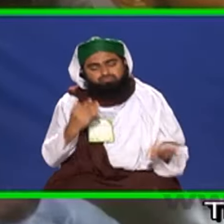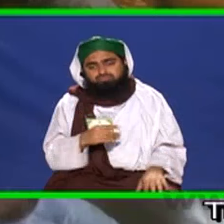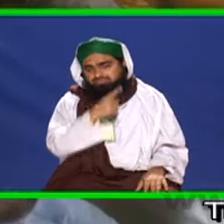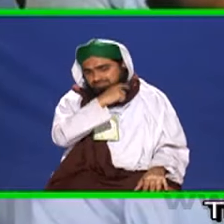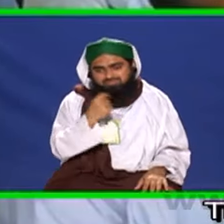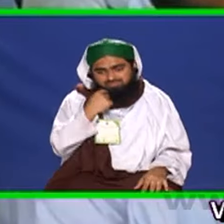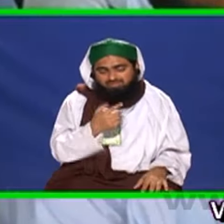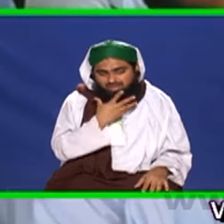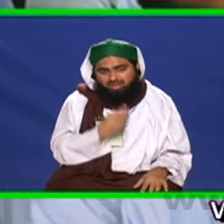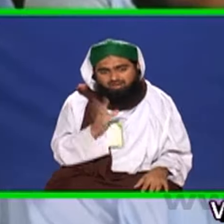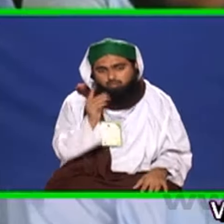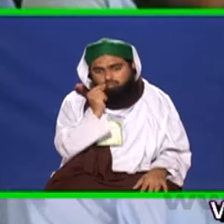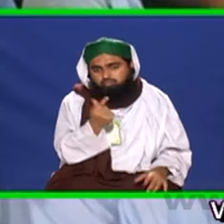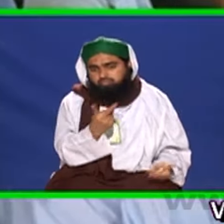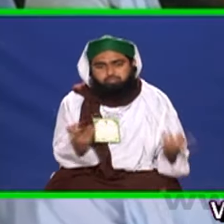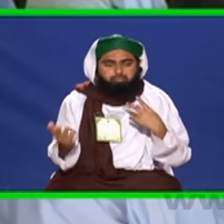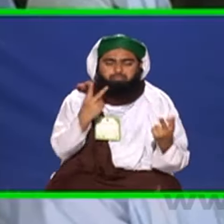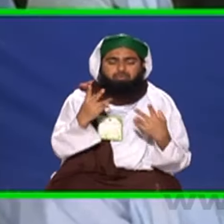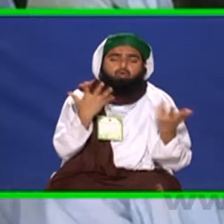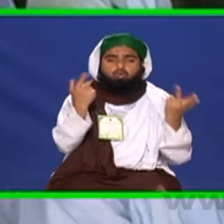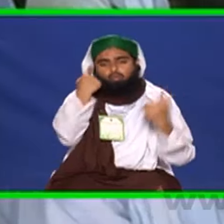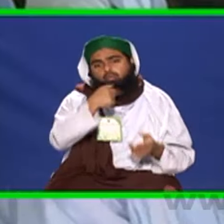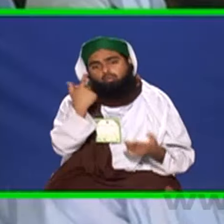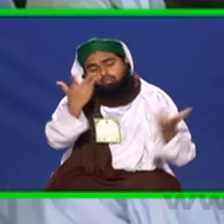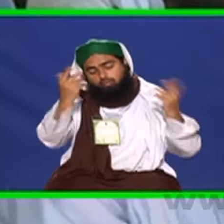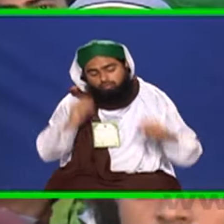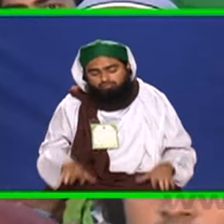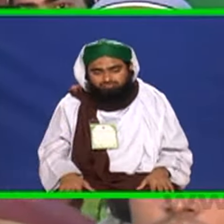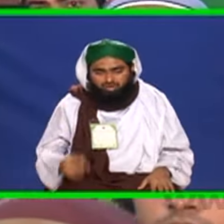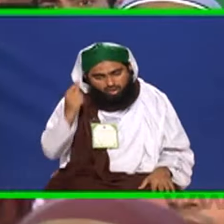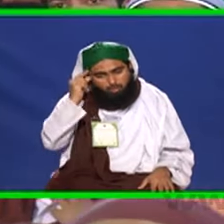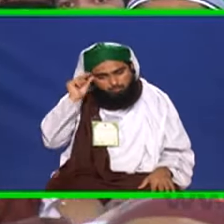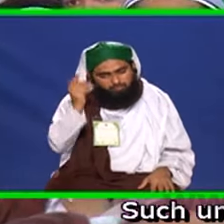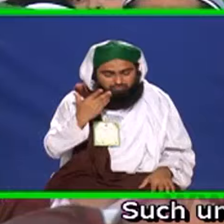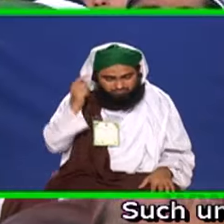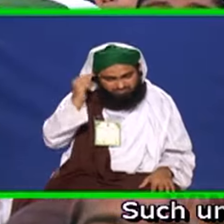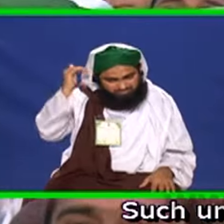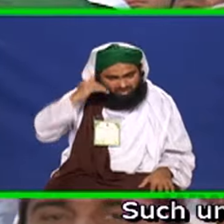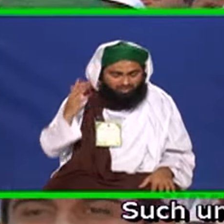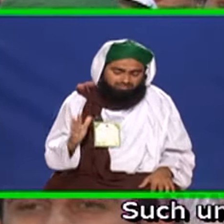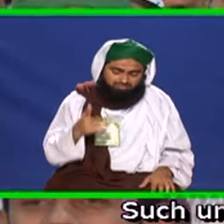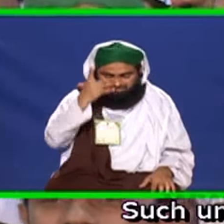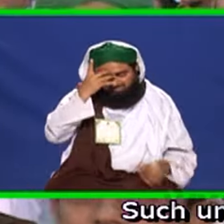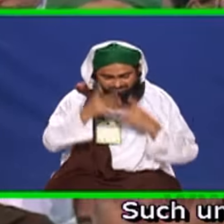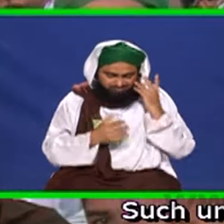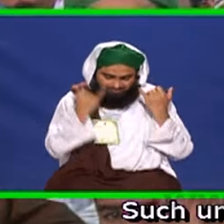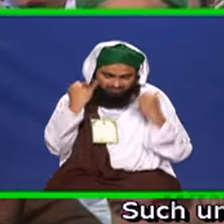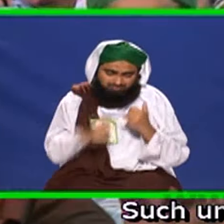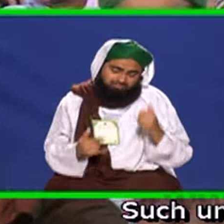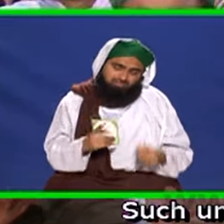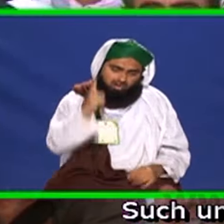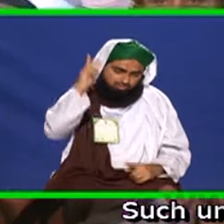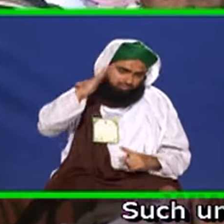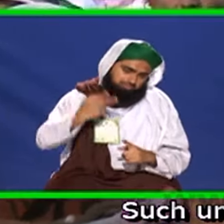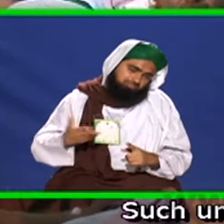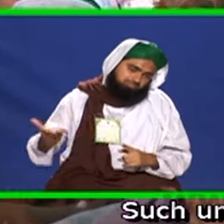سے بچو، یا کیا ضرورت ہے تمہیں، یہاں معاشرے کا اگر چلوا تو وہاں کو تمہیں ملتا ہے، لیکن کیونکہ عقل نہیں ایسا ماحول